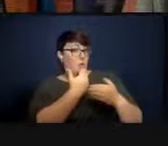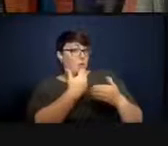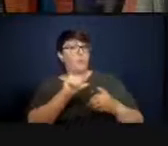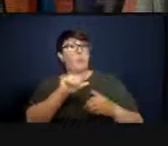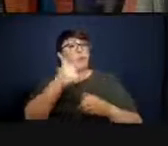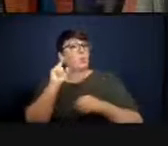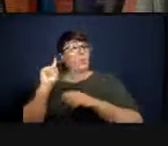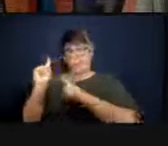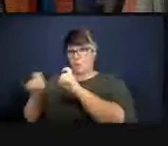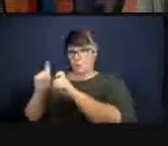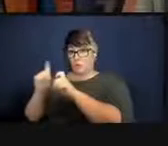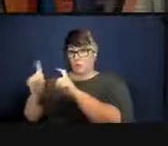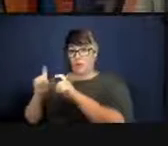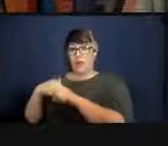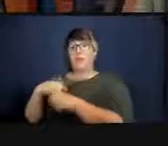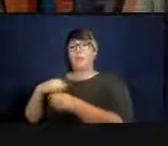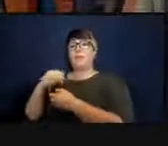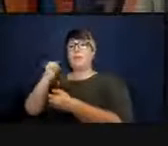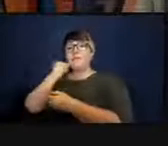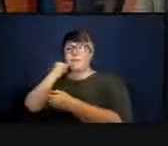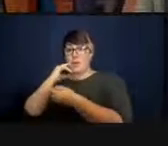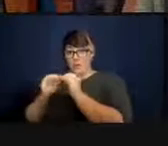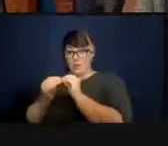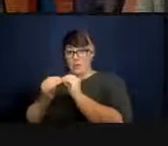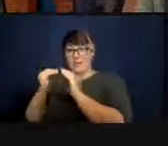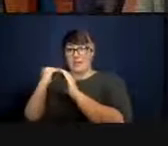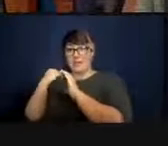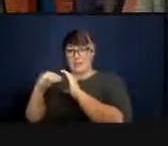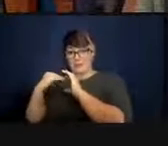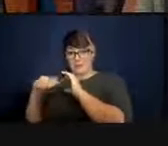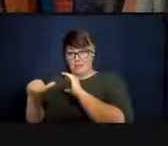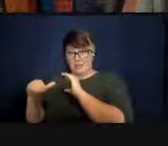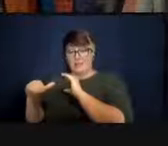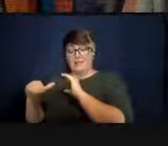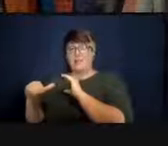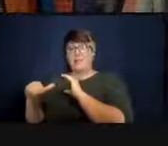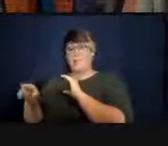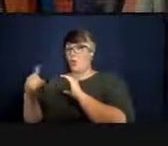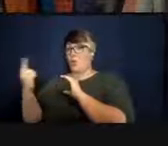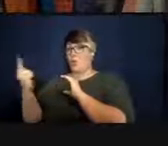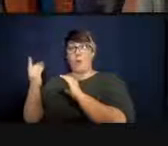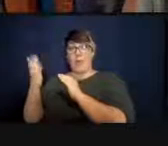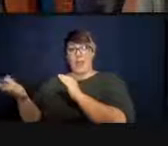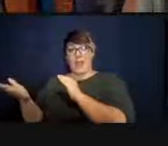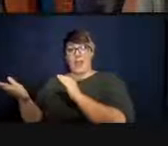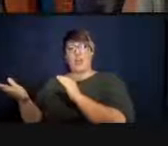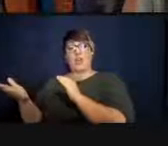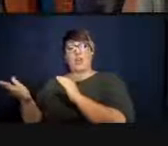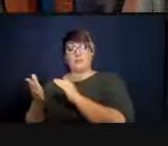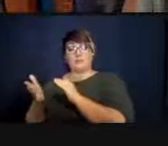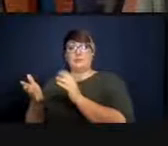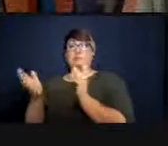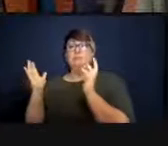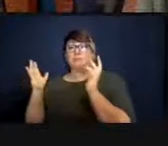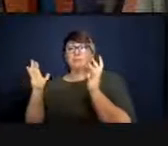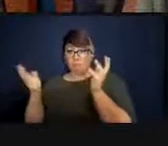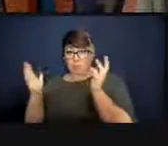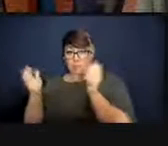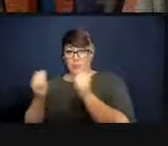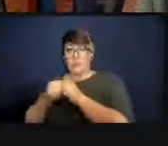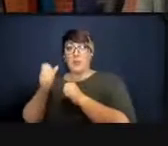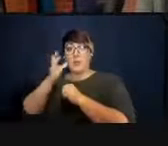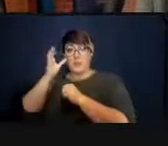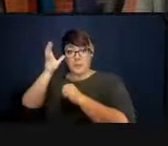أي أسئلة أخرى فهناك طبعا بريد إلكتروني وهناك رقم